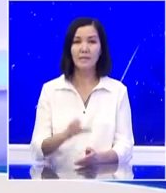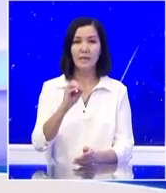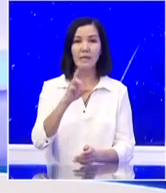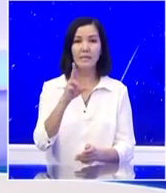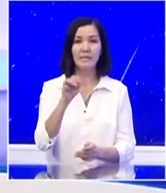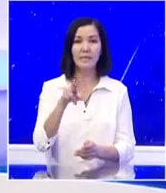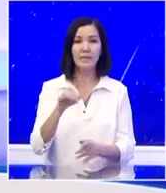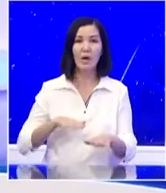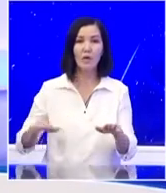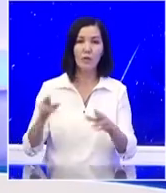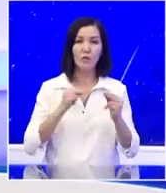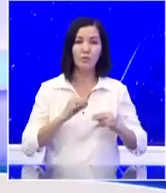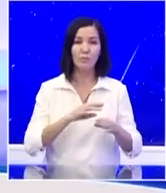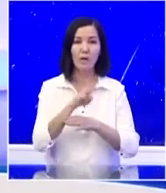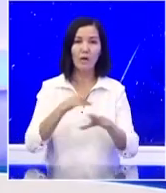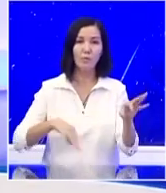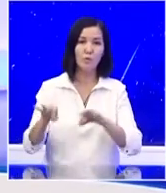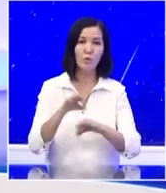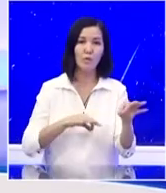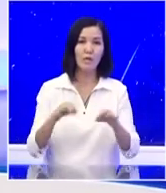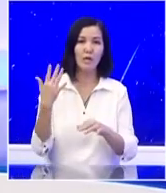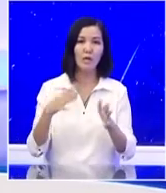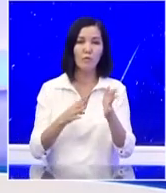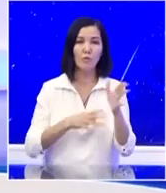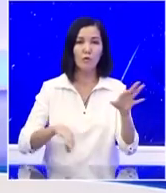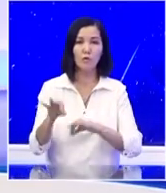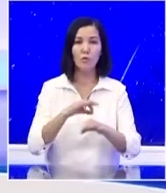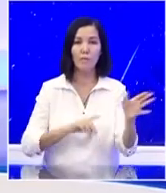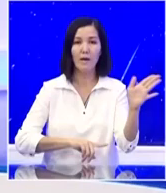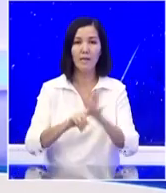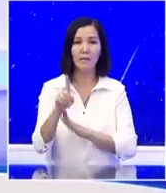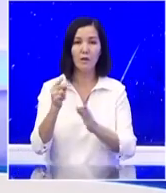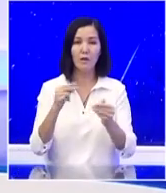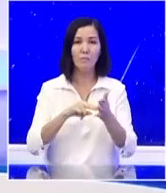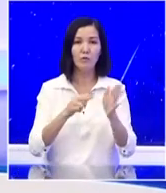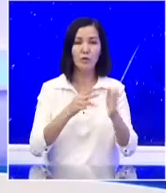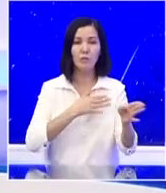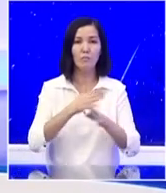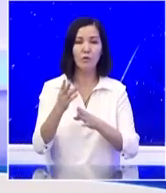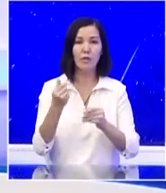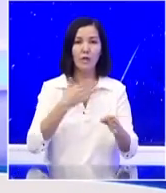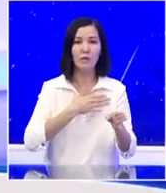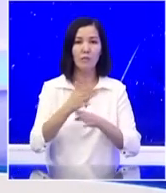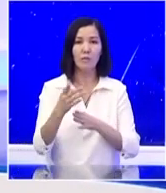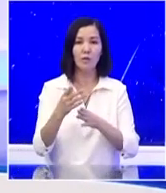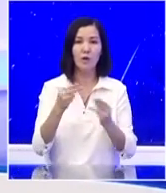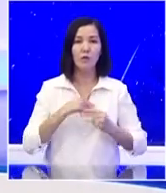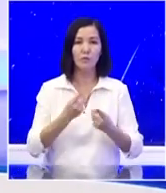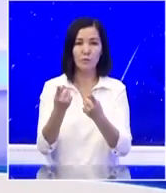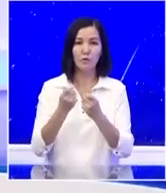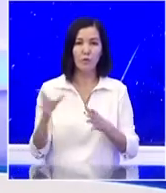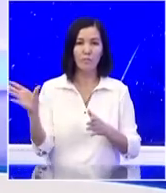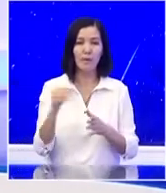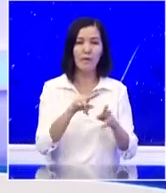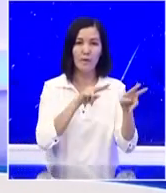Ескелді ауданында жұмыспен қамту жол картасы аясында 59 жоба қолға алынды. Бюджеттен бөлініп жұмсалған ақша тартылған жұмыс күші